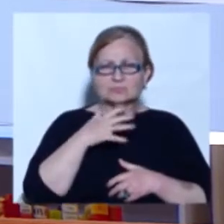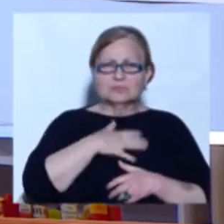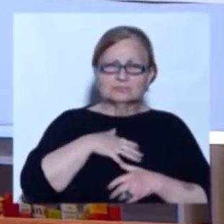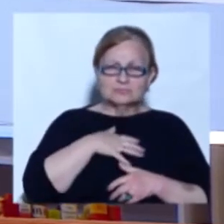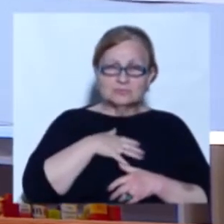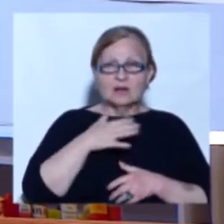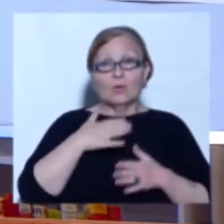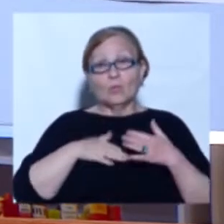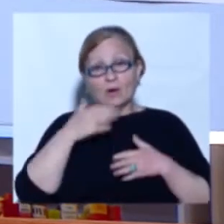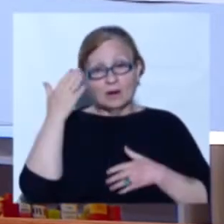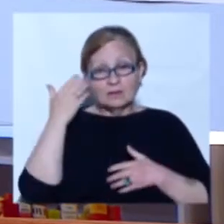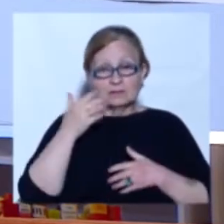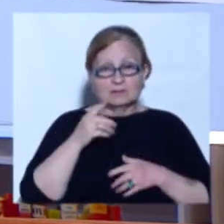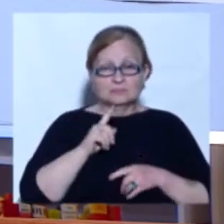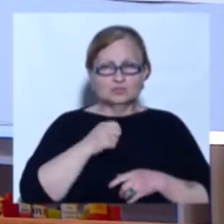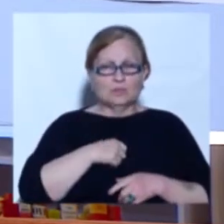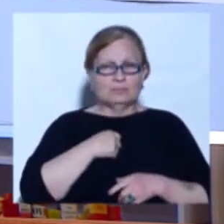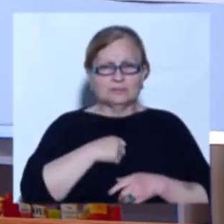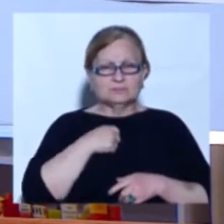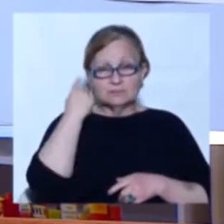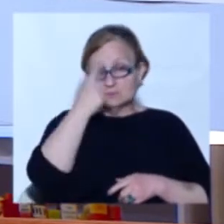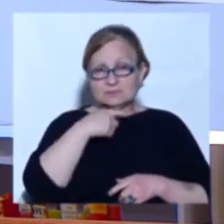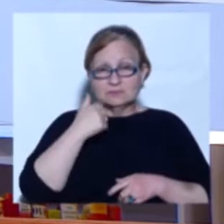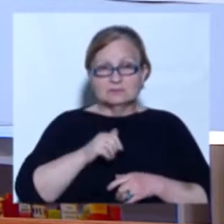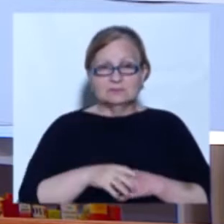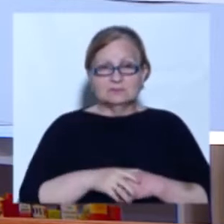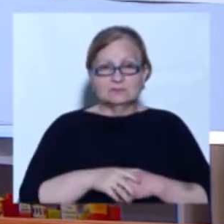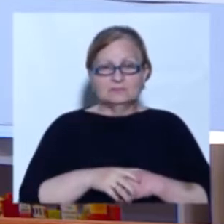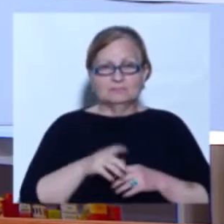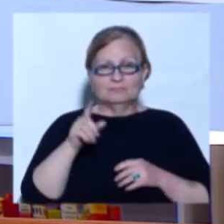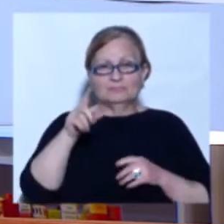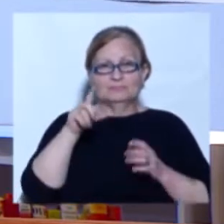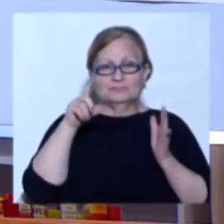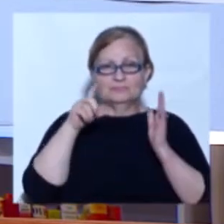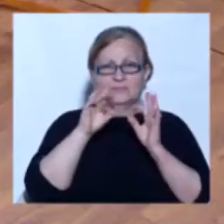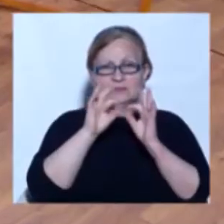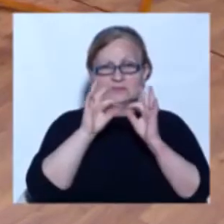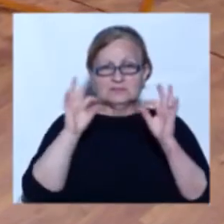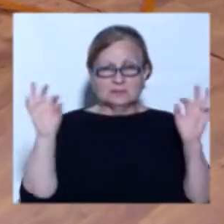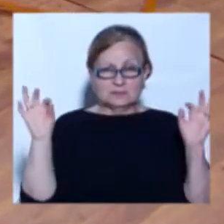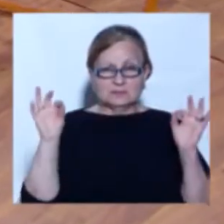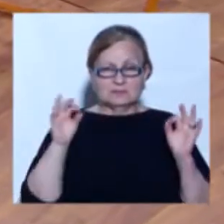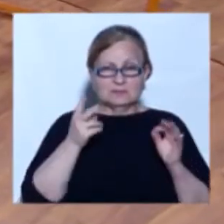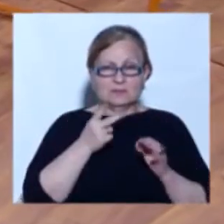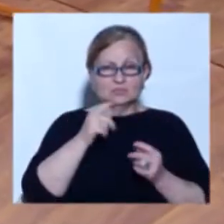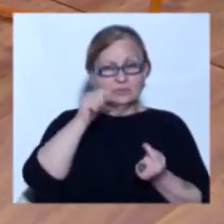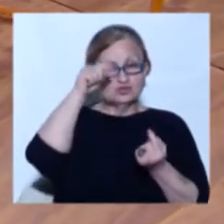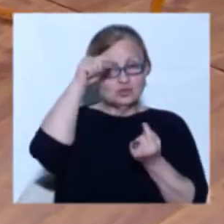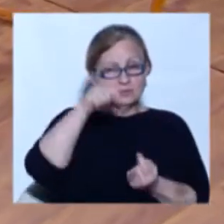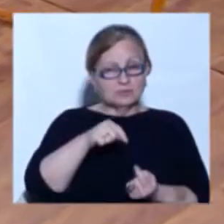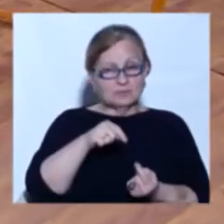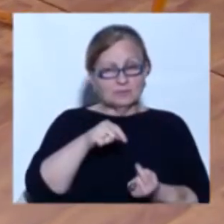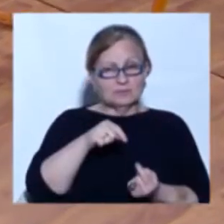სევდიანები უხარიათ თუ გაფრაზებულები არიან, ხო? და ტექსტი, ანუ წინადადება უნდა